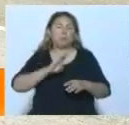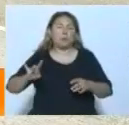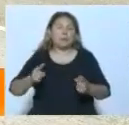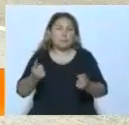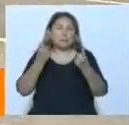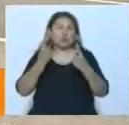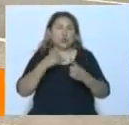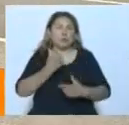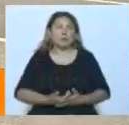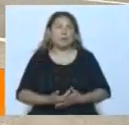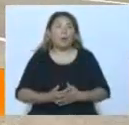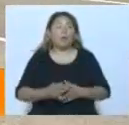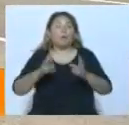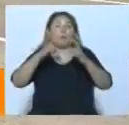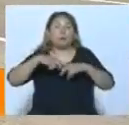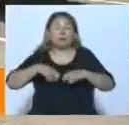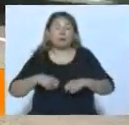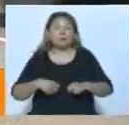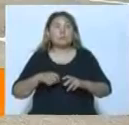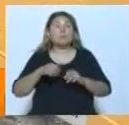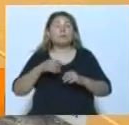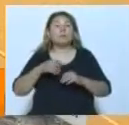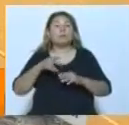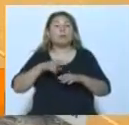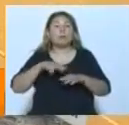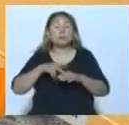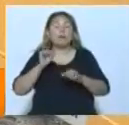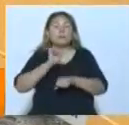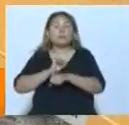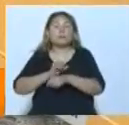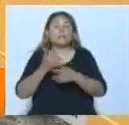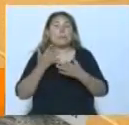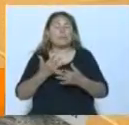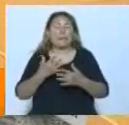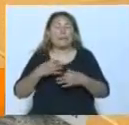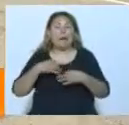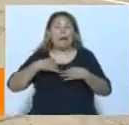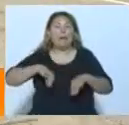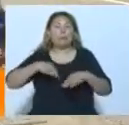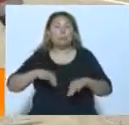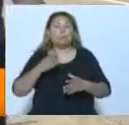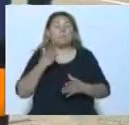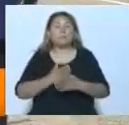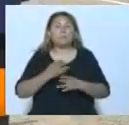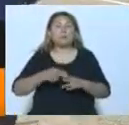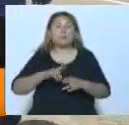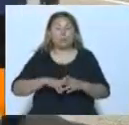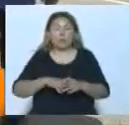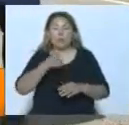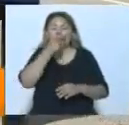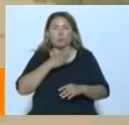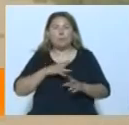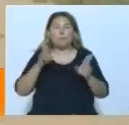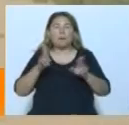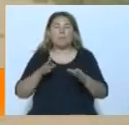значения. В ходе рейда специалисты инспекции транспортного контроля остановили несколько грузовых авто. Среди них оказались и те, кто не соблюдает